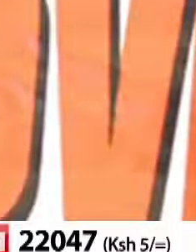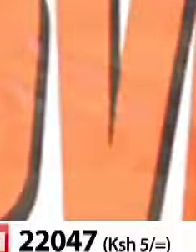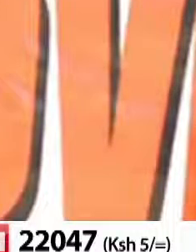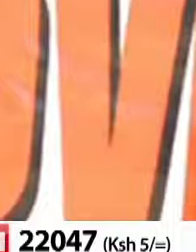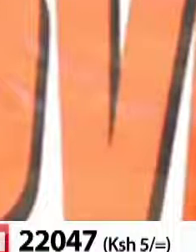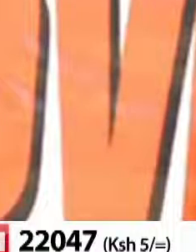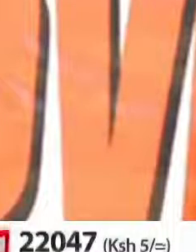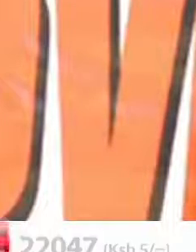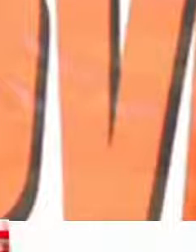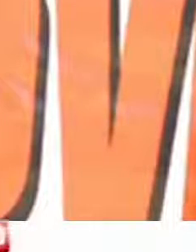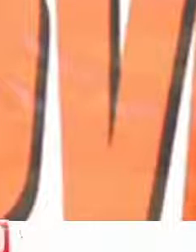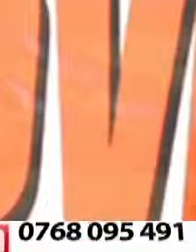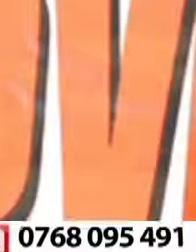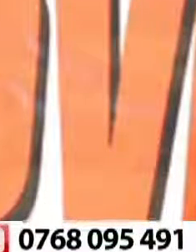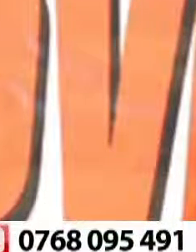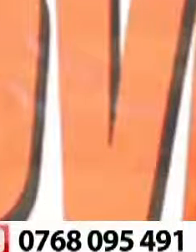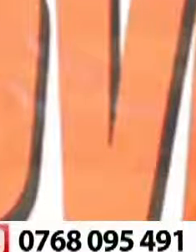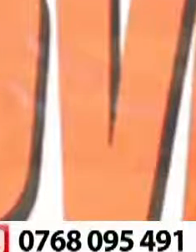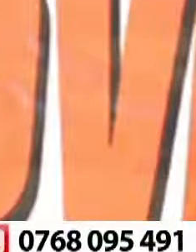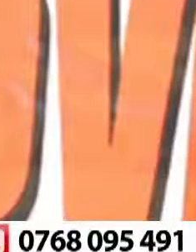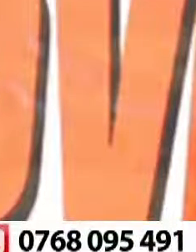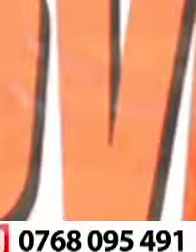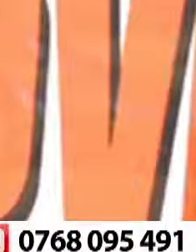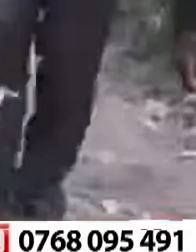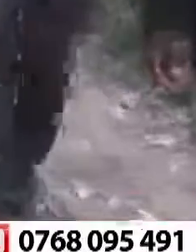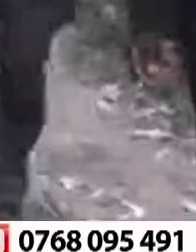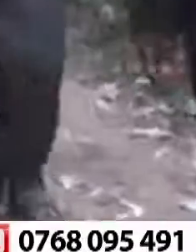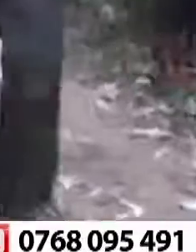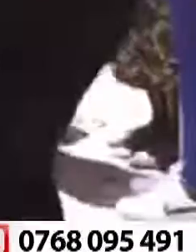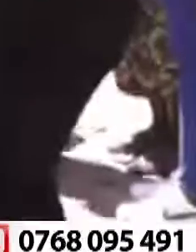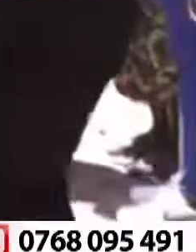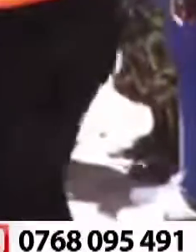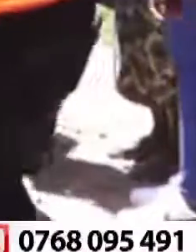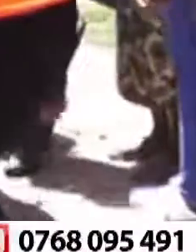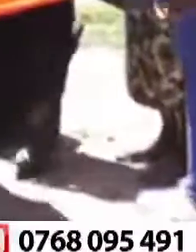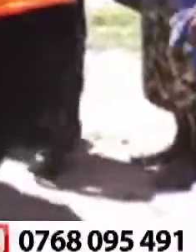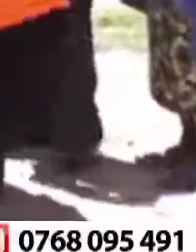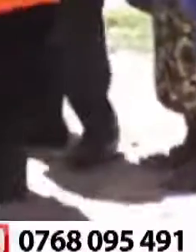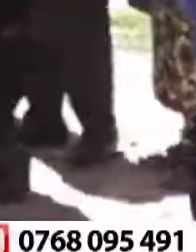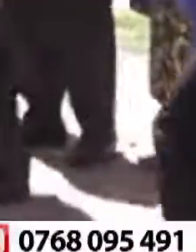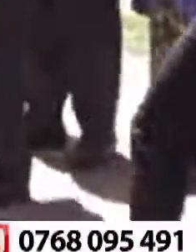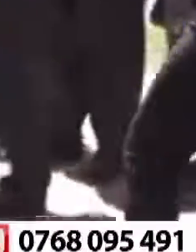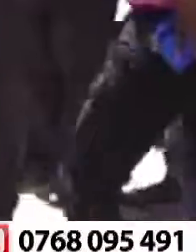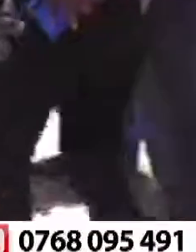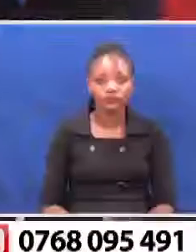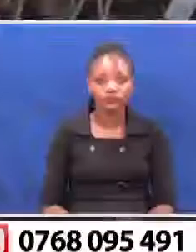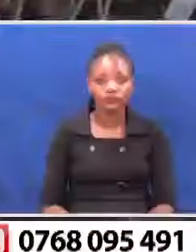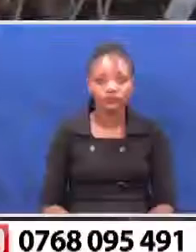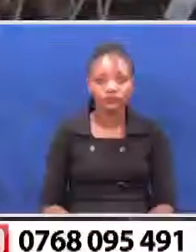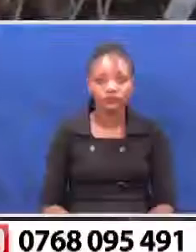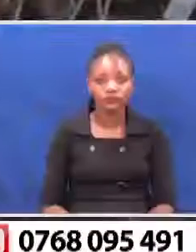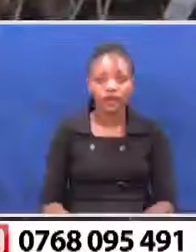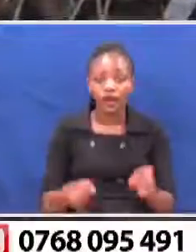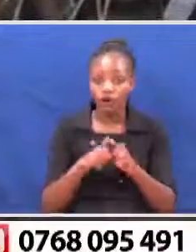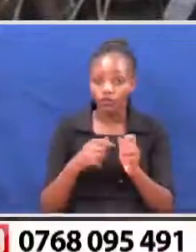with the family of our own Evelyn Mandila to do such projects. Maisha ya Evelyn yamekuwa na changamoto sihaba, lakini